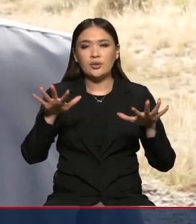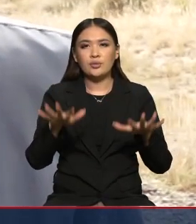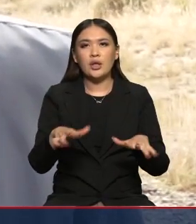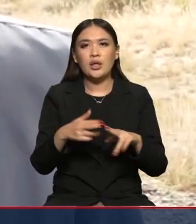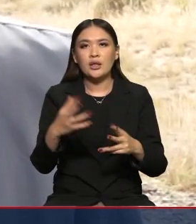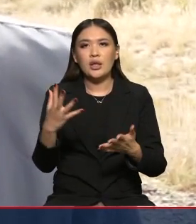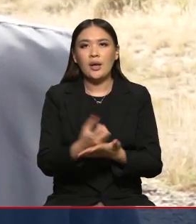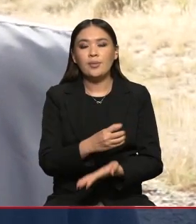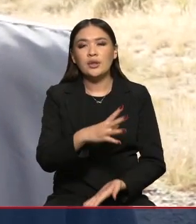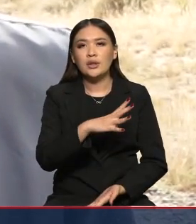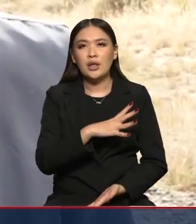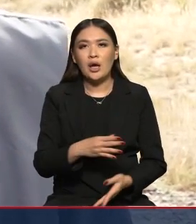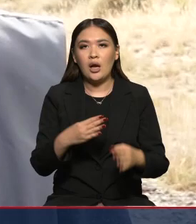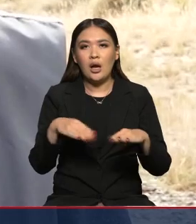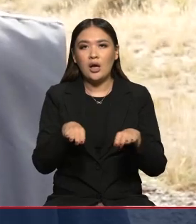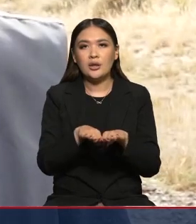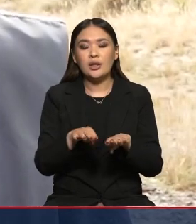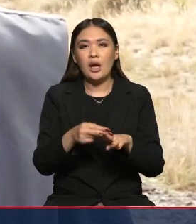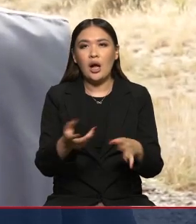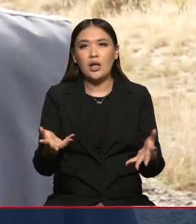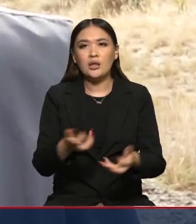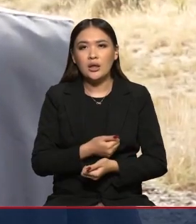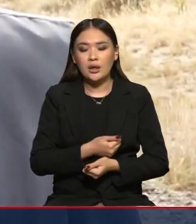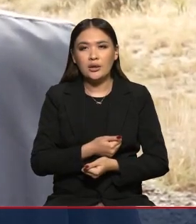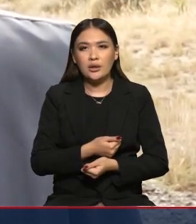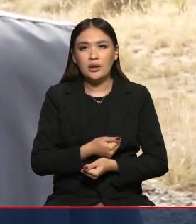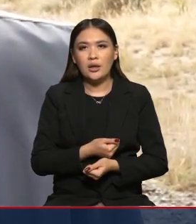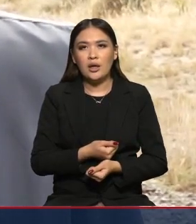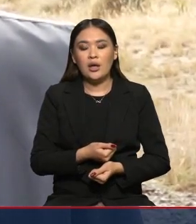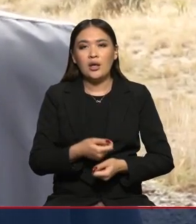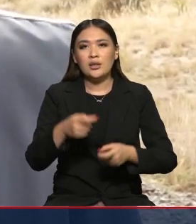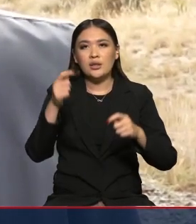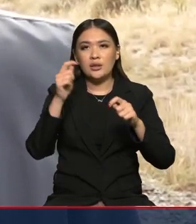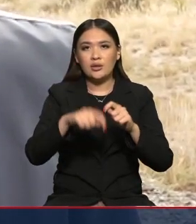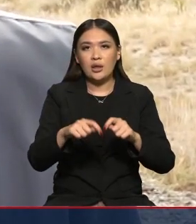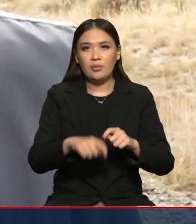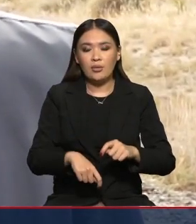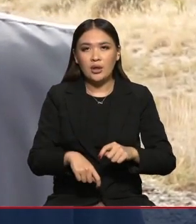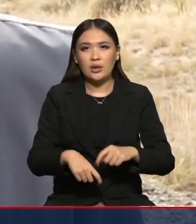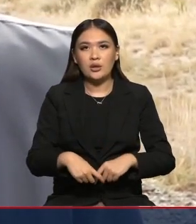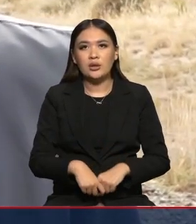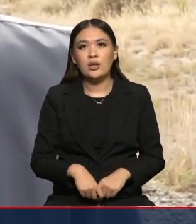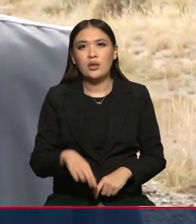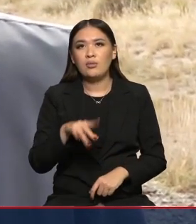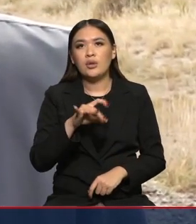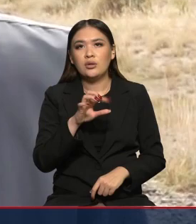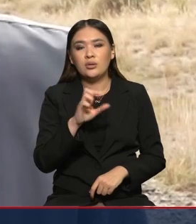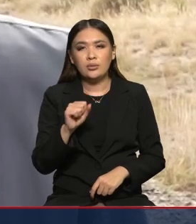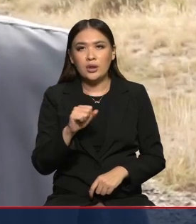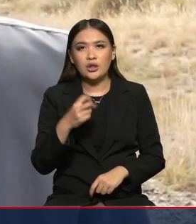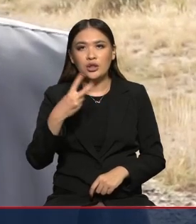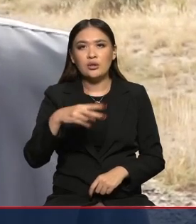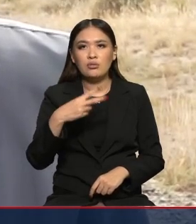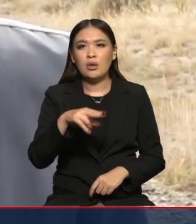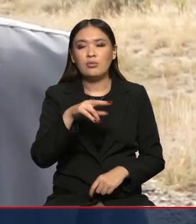табылды. Сонымен қатар алынған сынама, алынған пробалардың 20